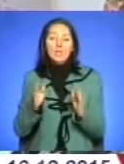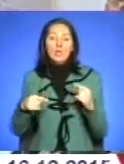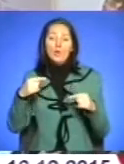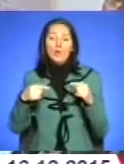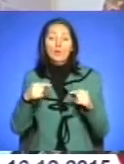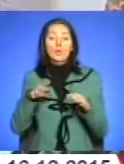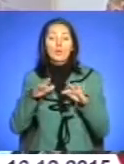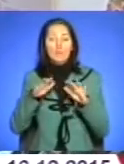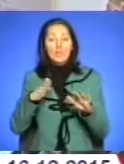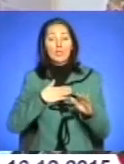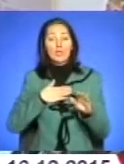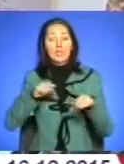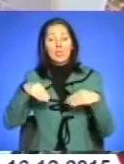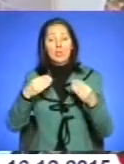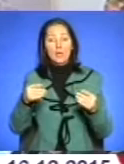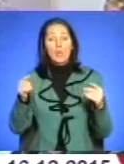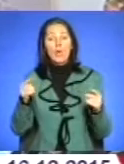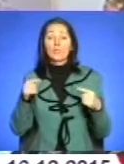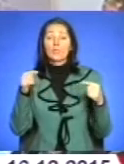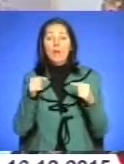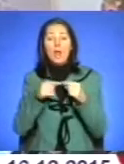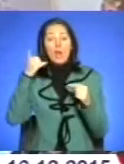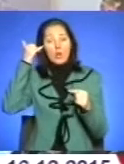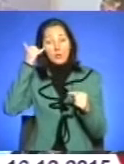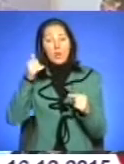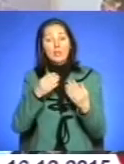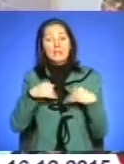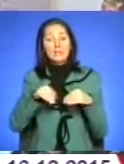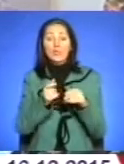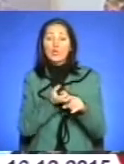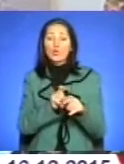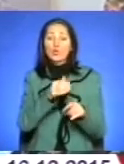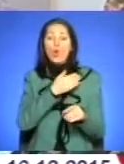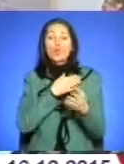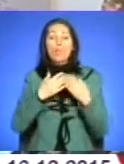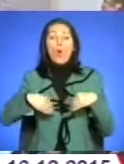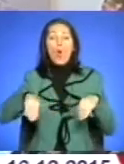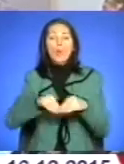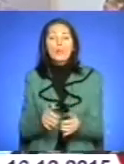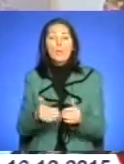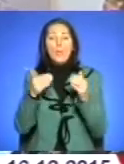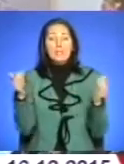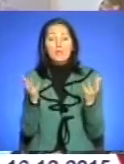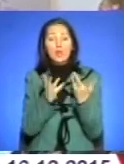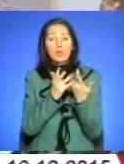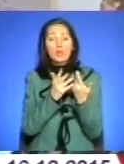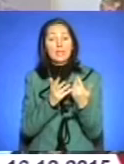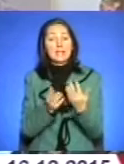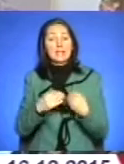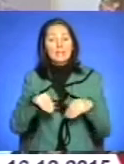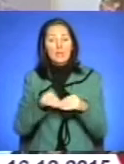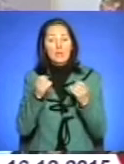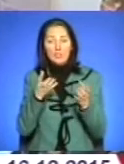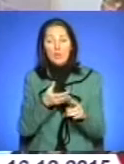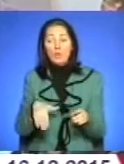Ми надаємо контакти сімей, ми дуже хочемо охопити максимальну кількість сімей. Звичайно, що всі в